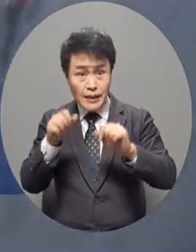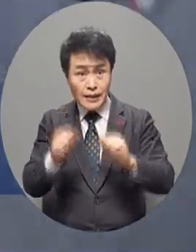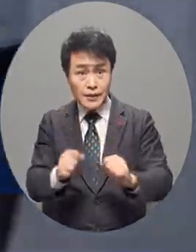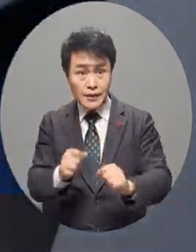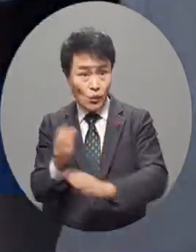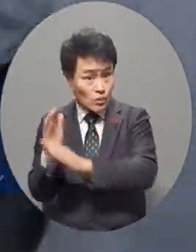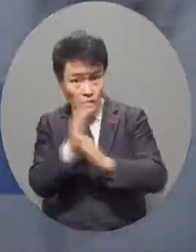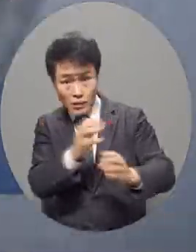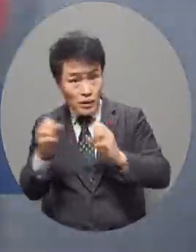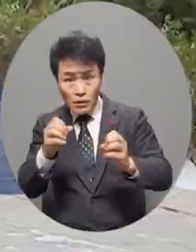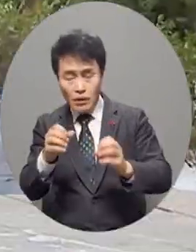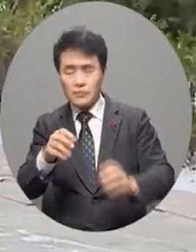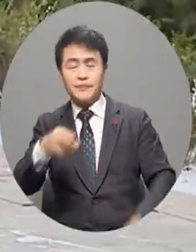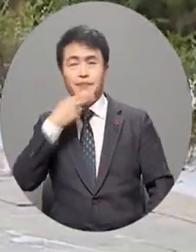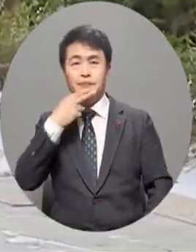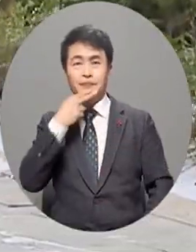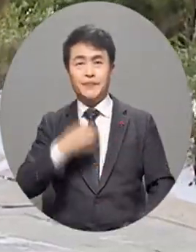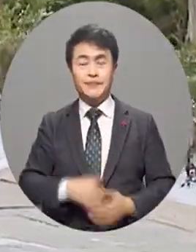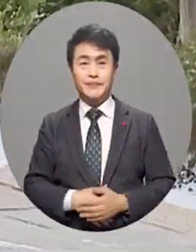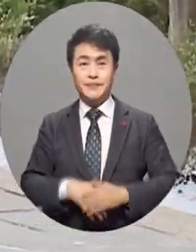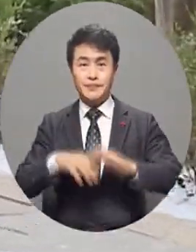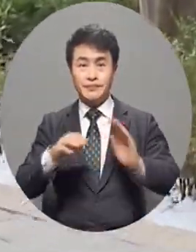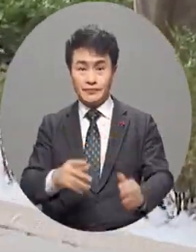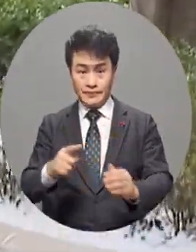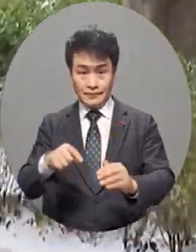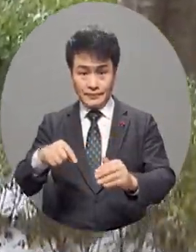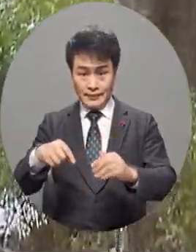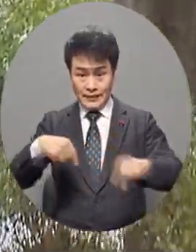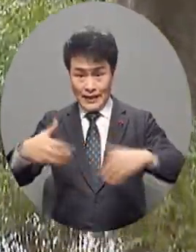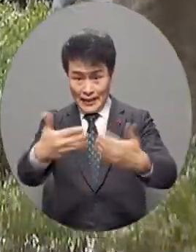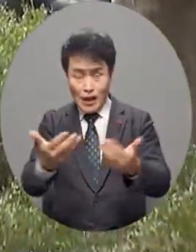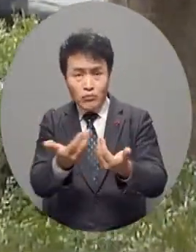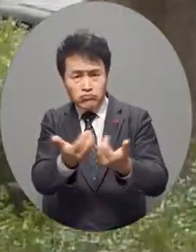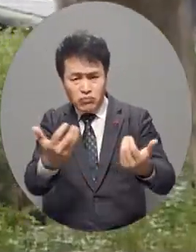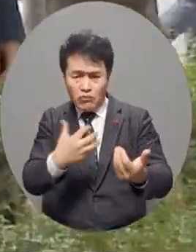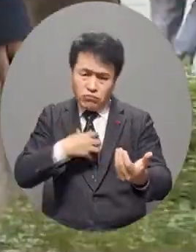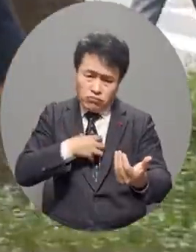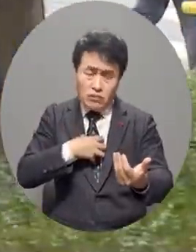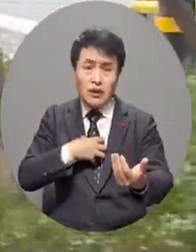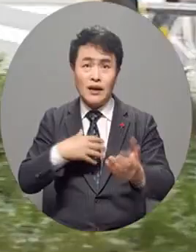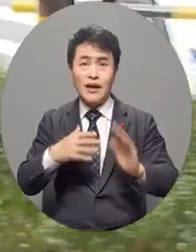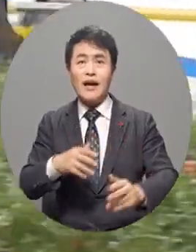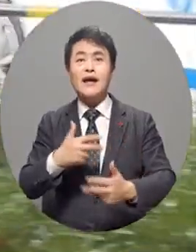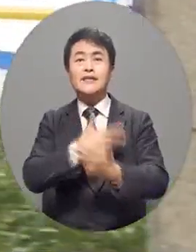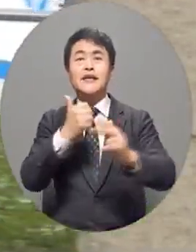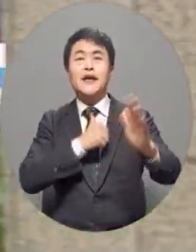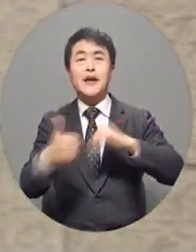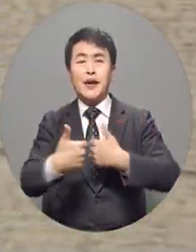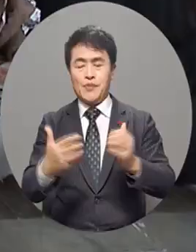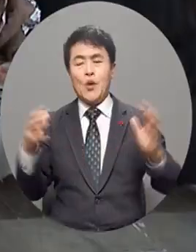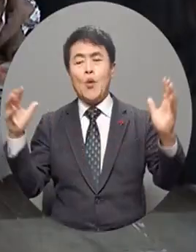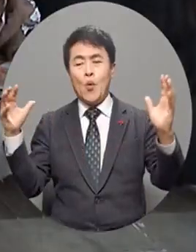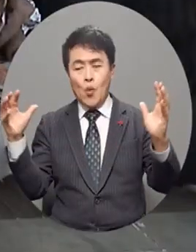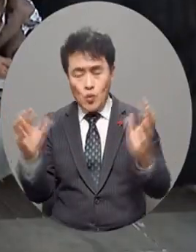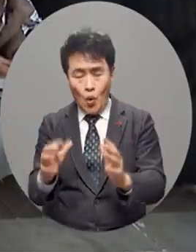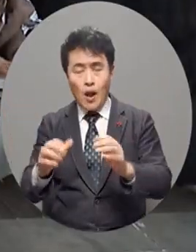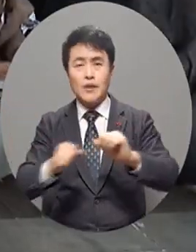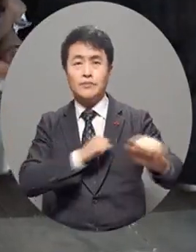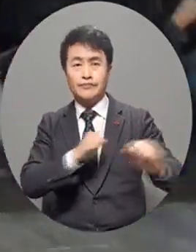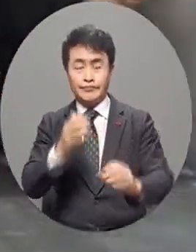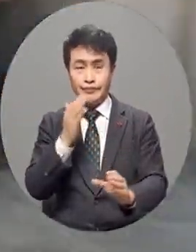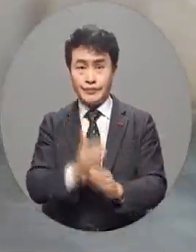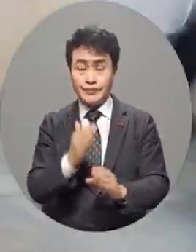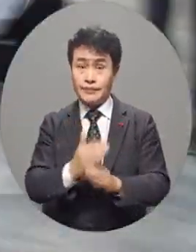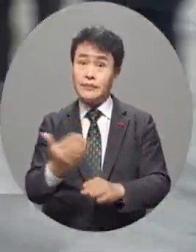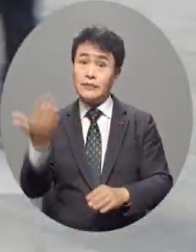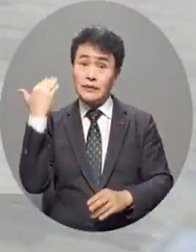혹시 나누셨을까요? 없었어요. 당내 분열 상황에 대한 우려가 커지는 가운데 이재명 대표도 통합 행보에 나서고 있습니다.